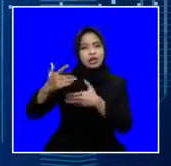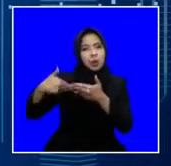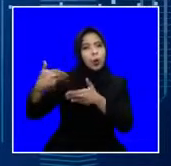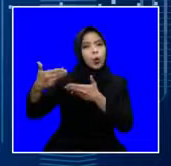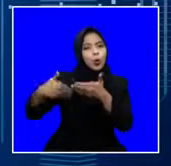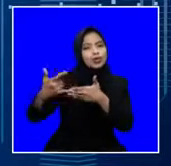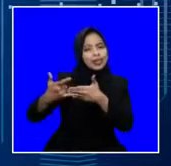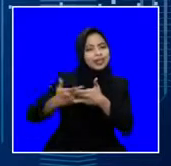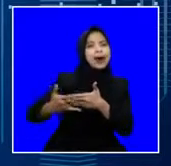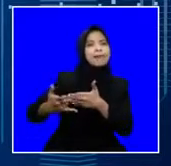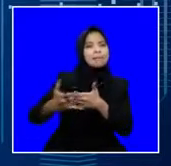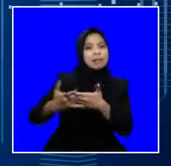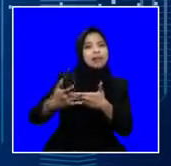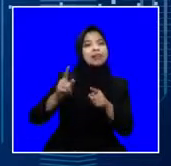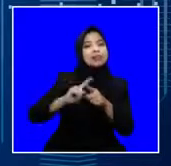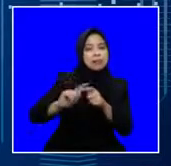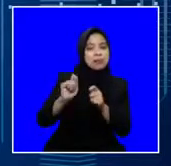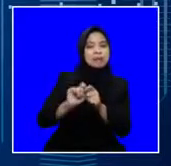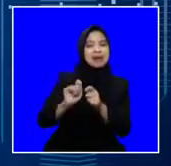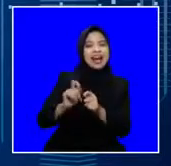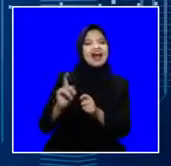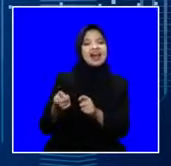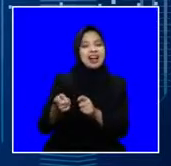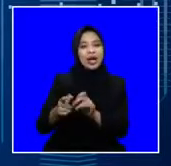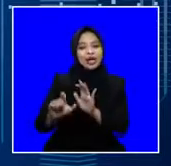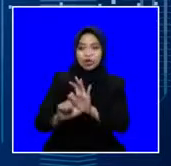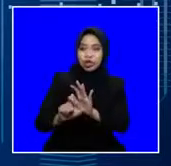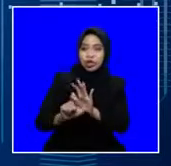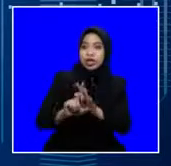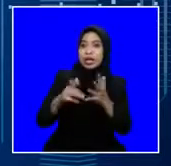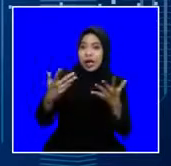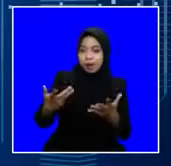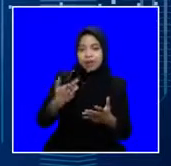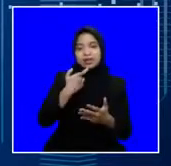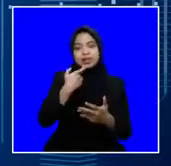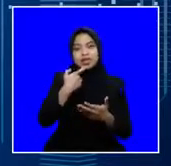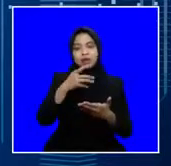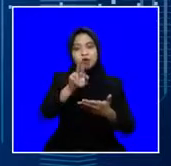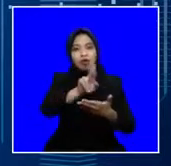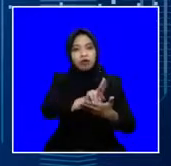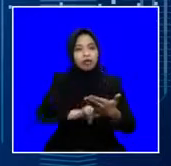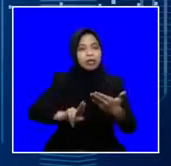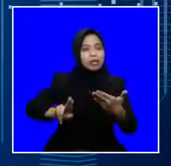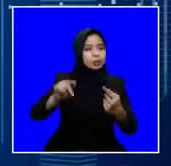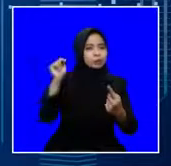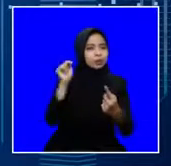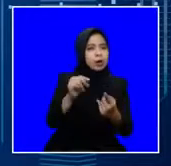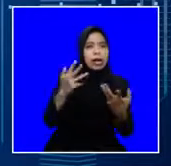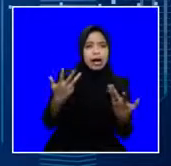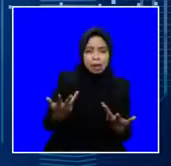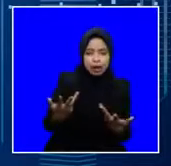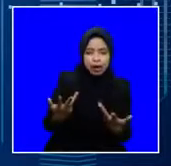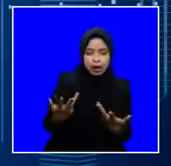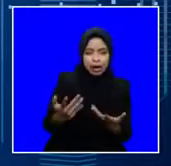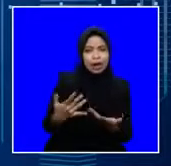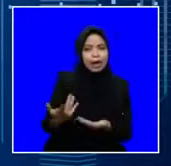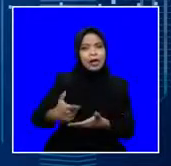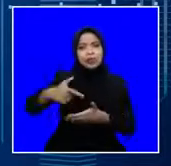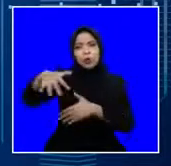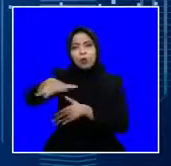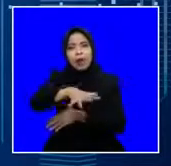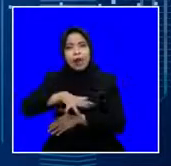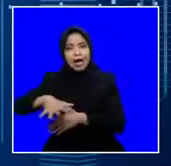dilaksanakan dengan berbagai perbaikan. Ini antara lain terkait dengan universitas tujuan dan juga penajaman di dalam